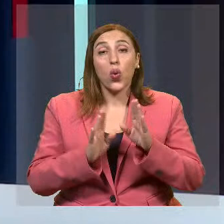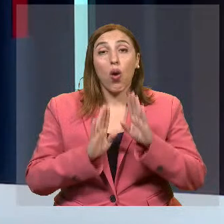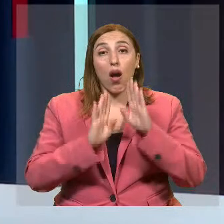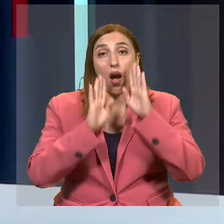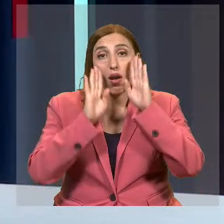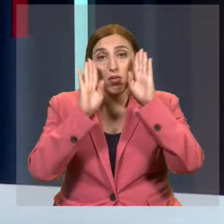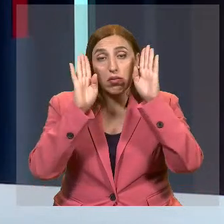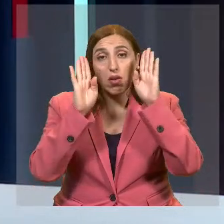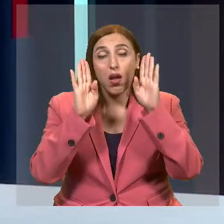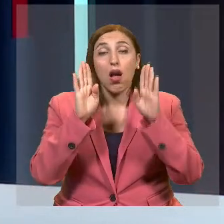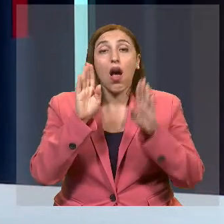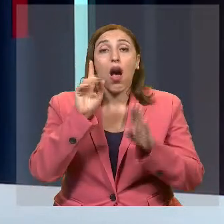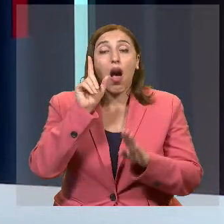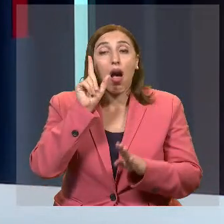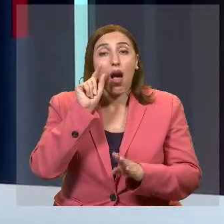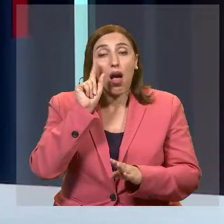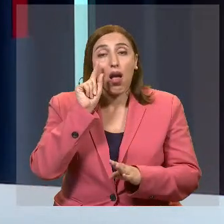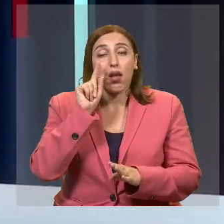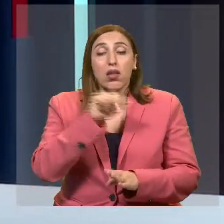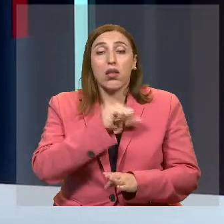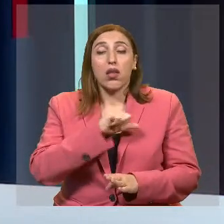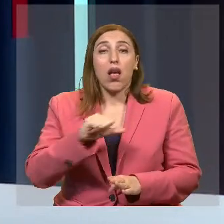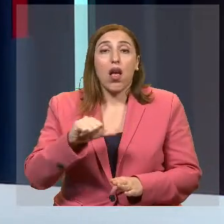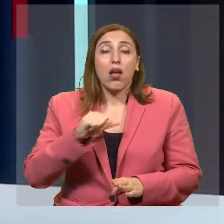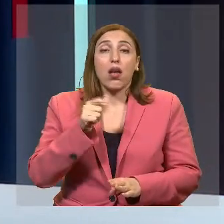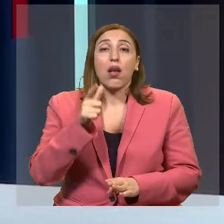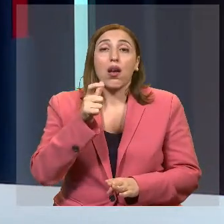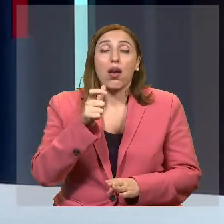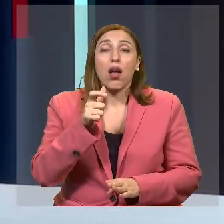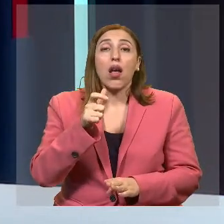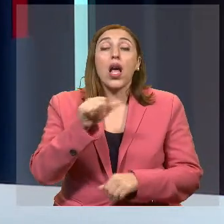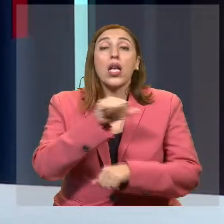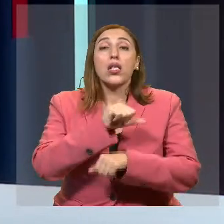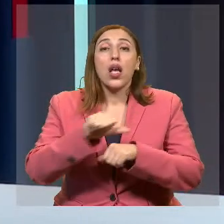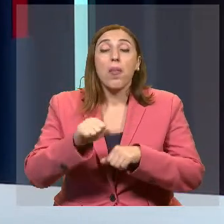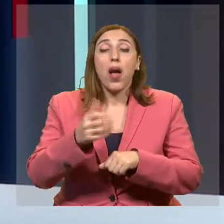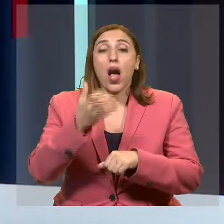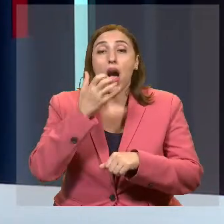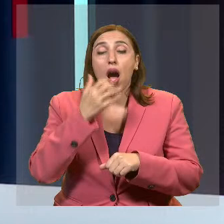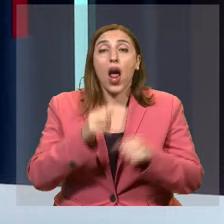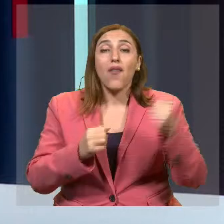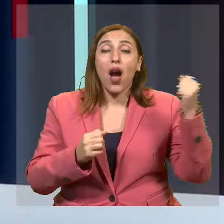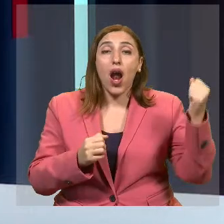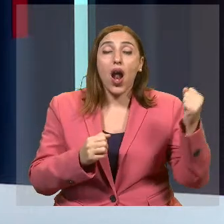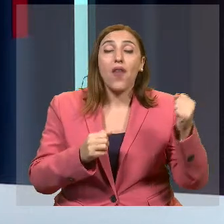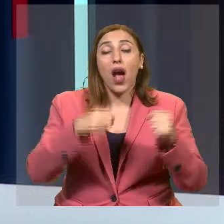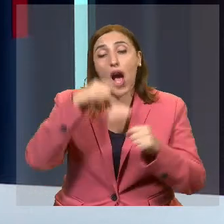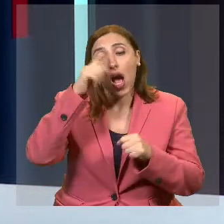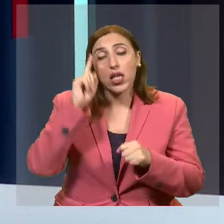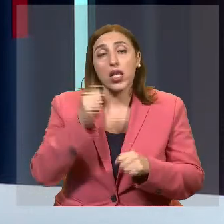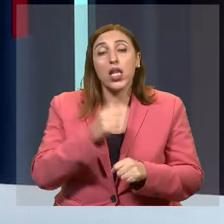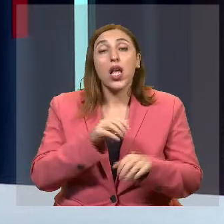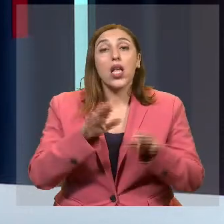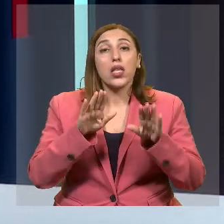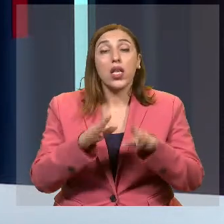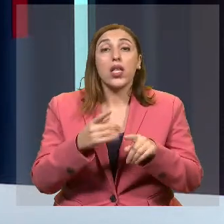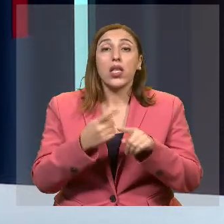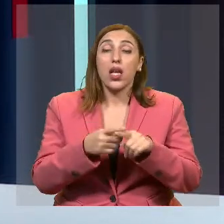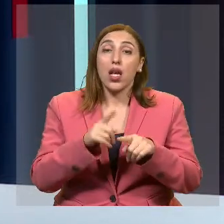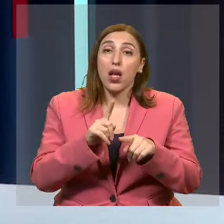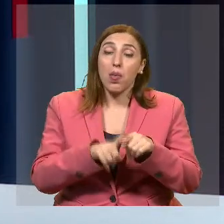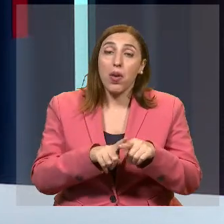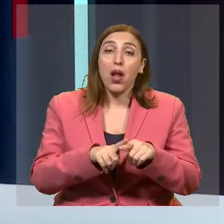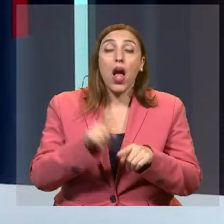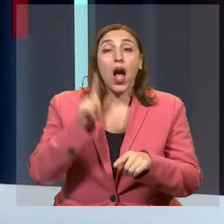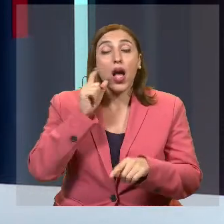առավոտյան հայկական կողմն է կրակ բացել սահմանագոտու հարավ-արևմտյան հատվածի ադրբեջանական դիրքերի ուղությամբ, ինչը Հայաստանի